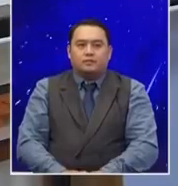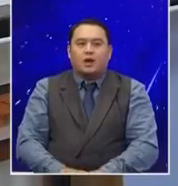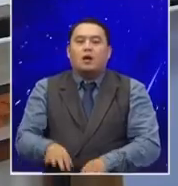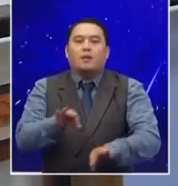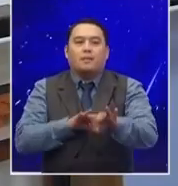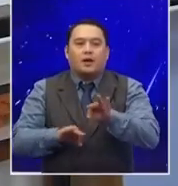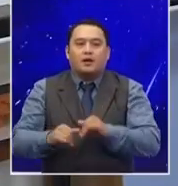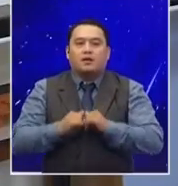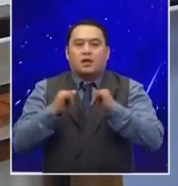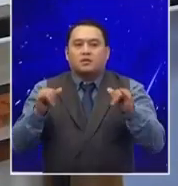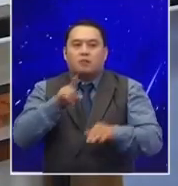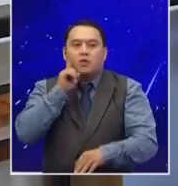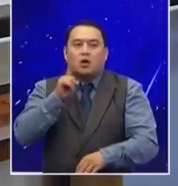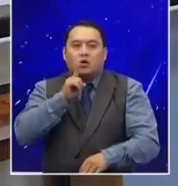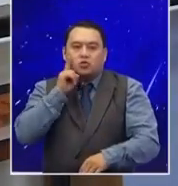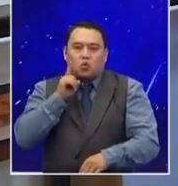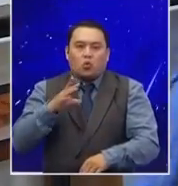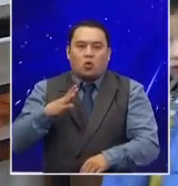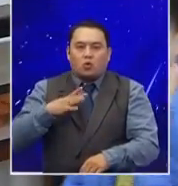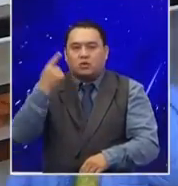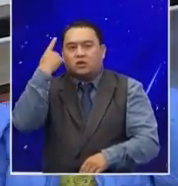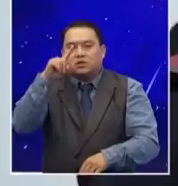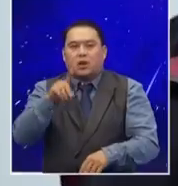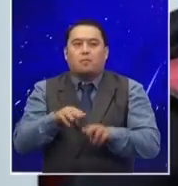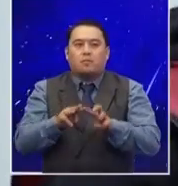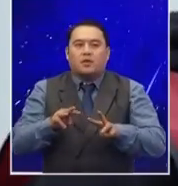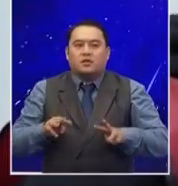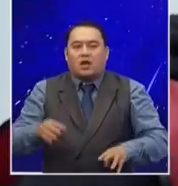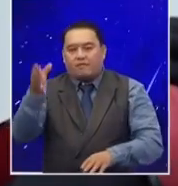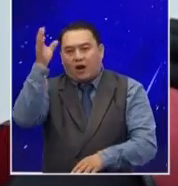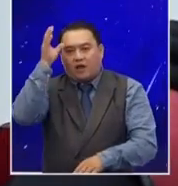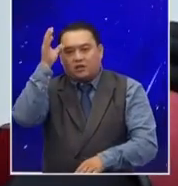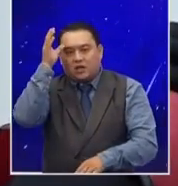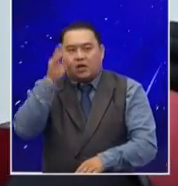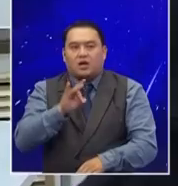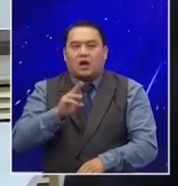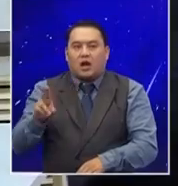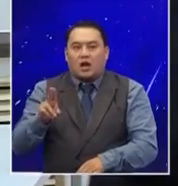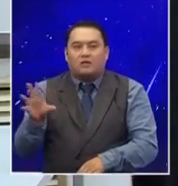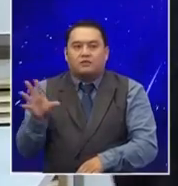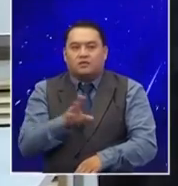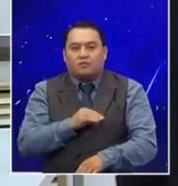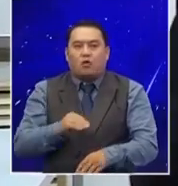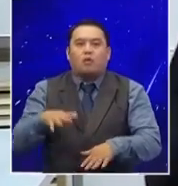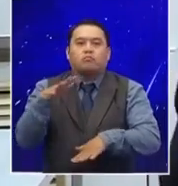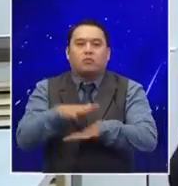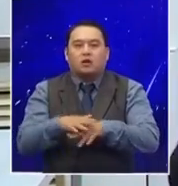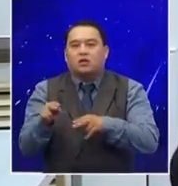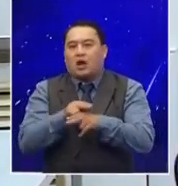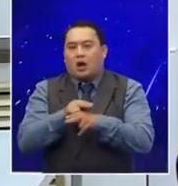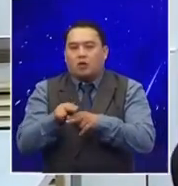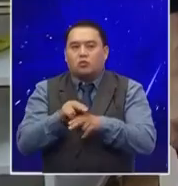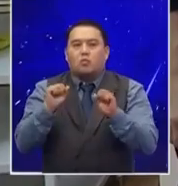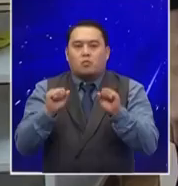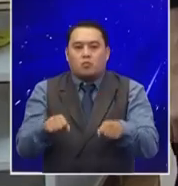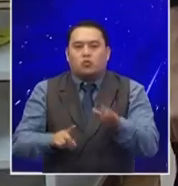Проект развития молодежного корпуса Jazz Project, инициированный Министерством образования и науки РК и Всемирным банком реконструкции,